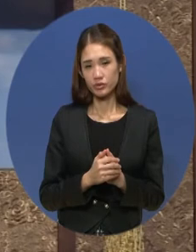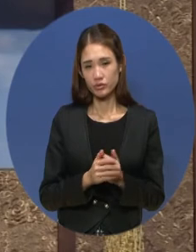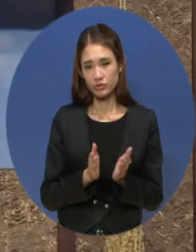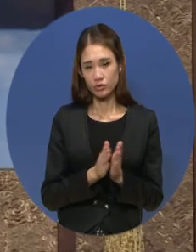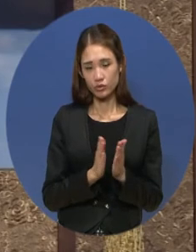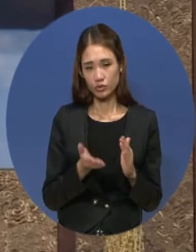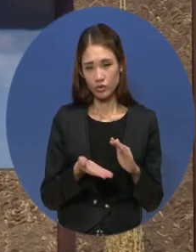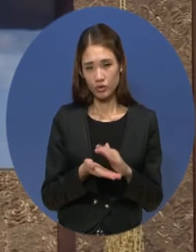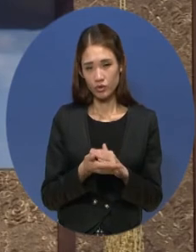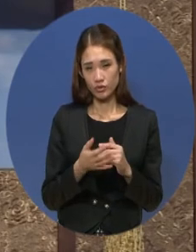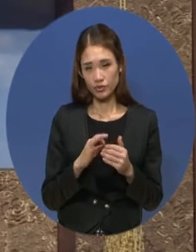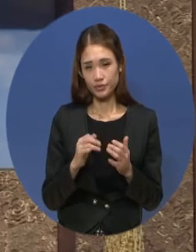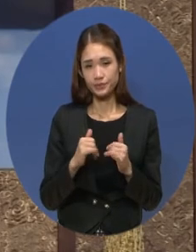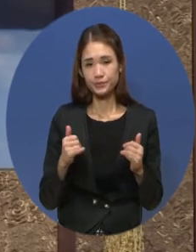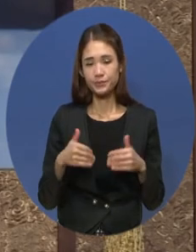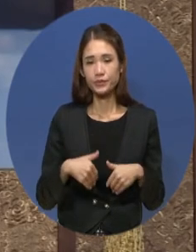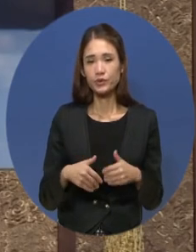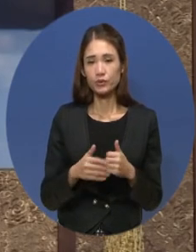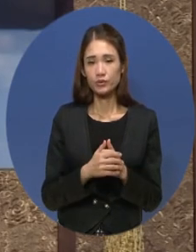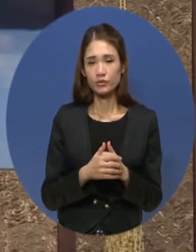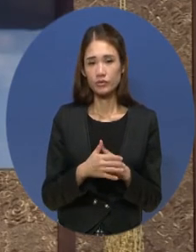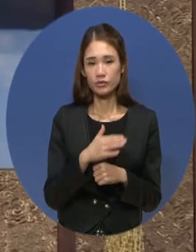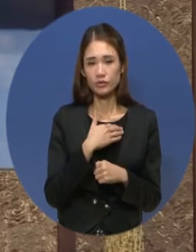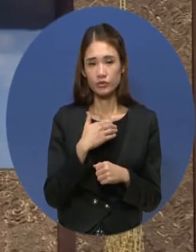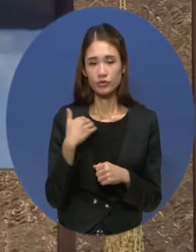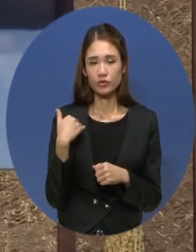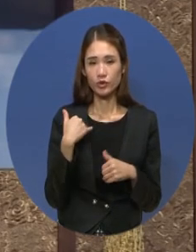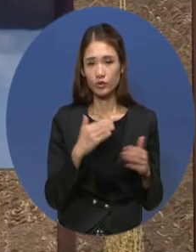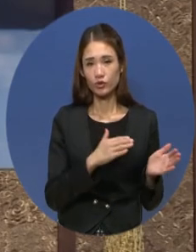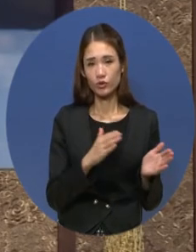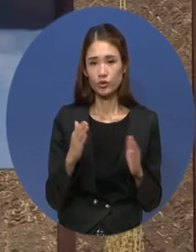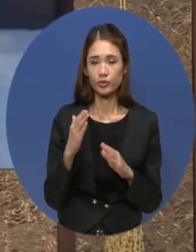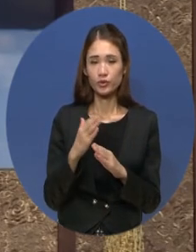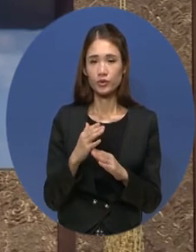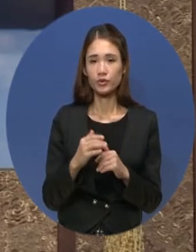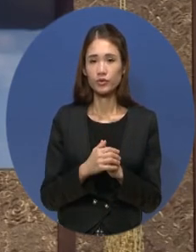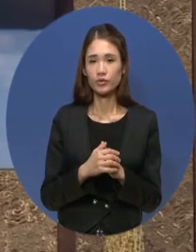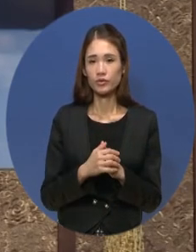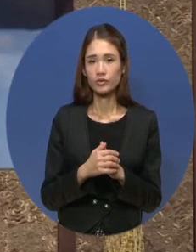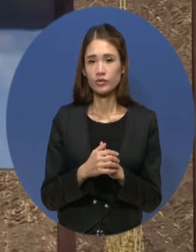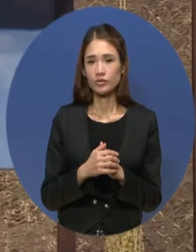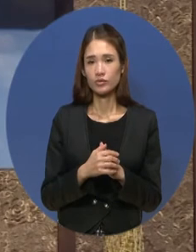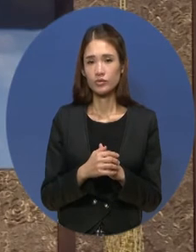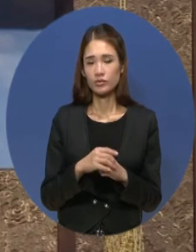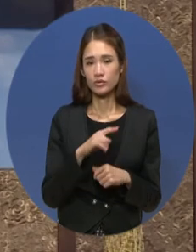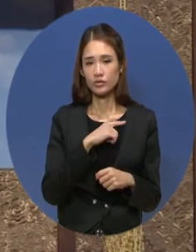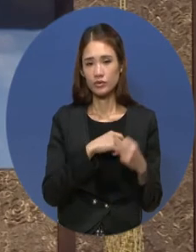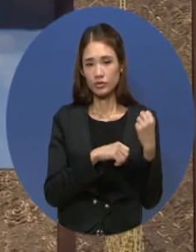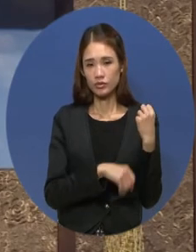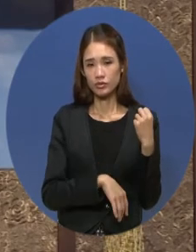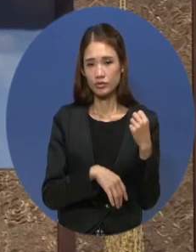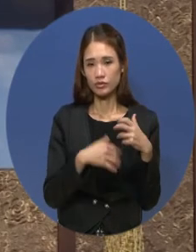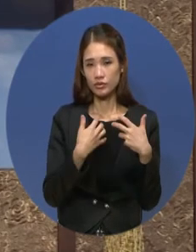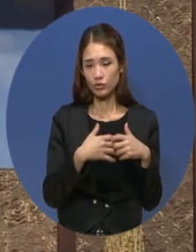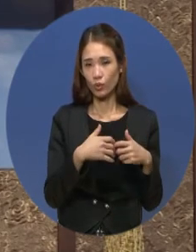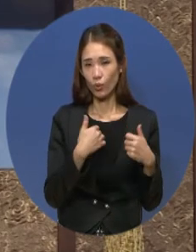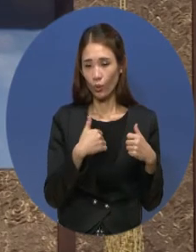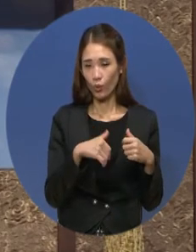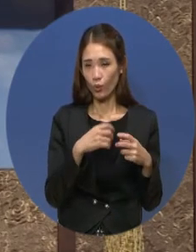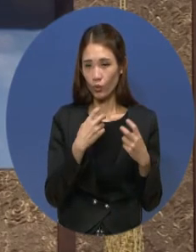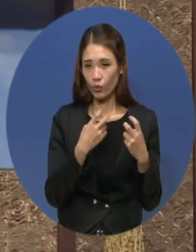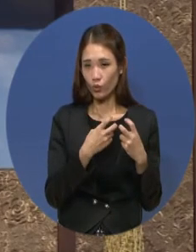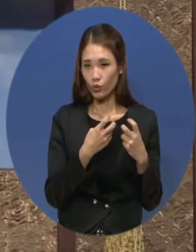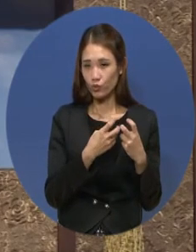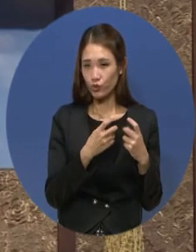라든가 또 이용 이들이 필요로 하는 것들을 어 충분히 준비하고 있구요 그래서 기본적으로 이제 도구를 이용한